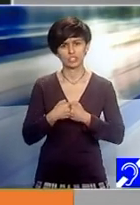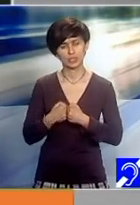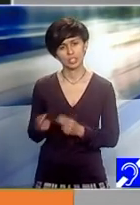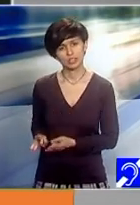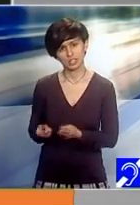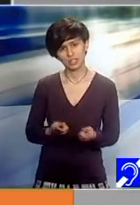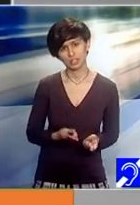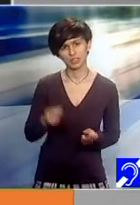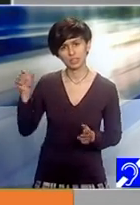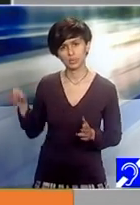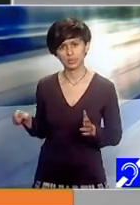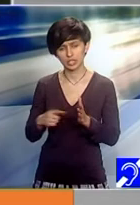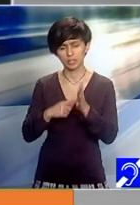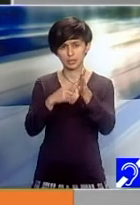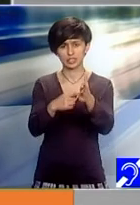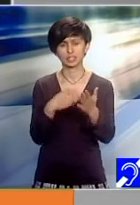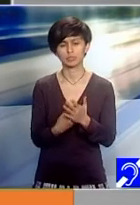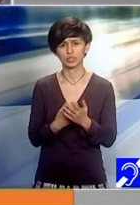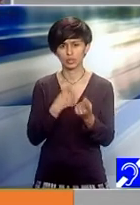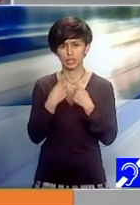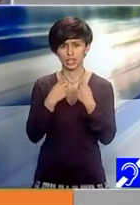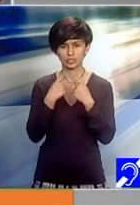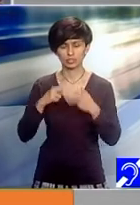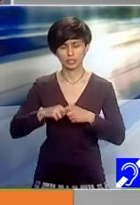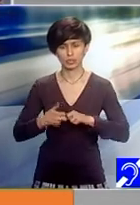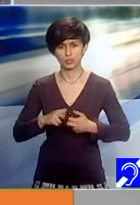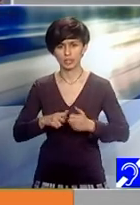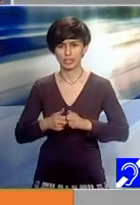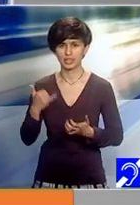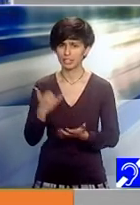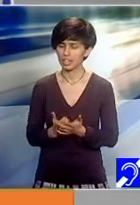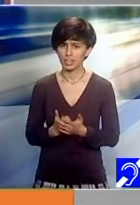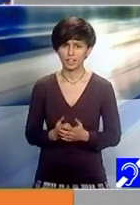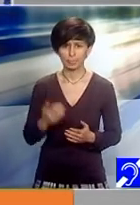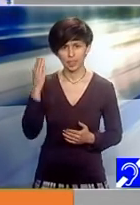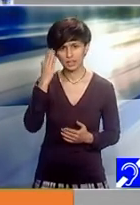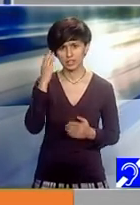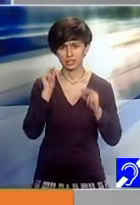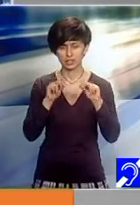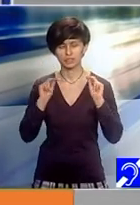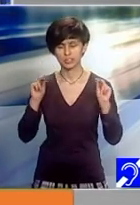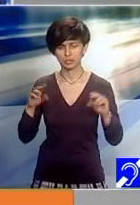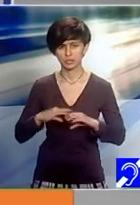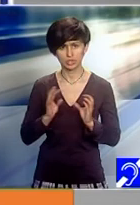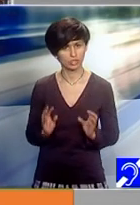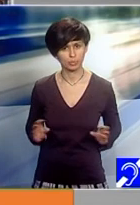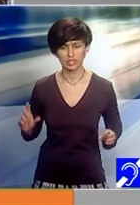reprezentant pentru a discuta problemele reale cu care se confruntă învățământul din România de mai bine de 25 de